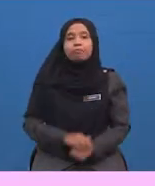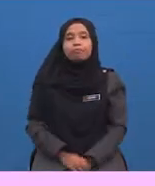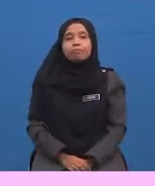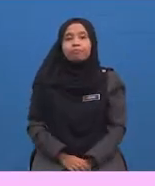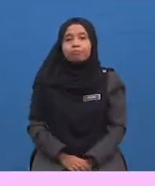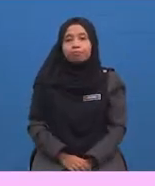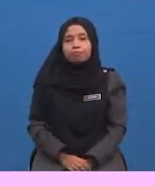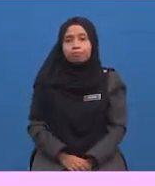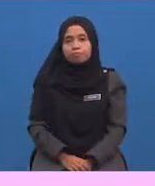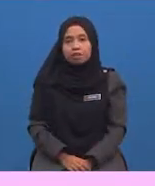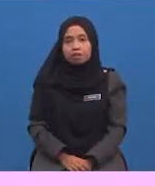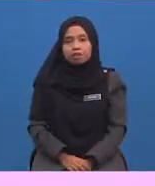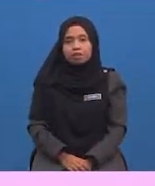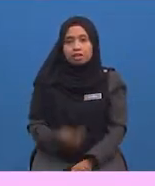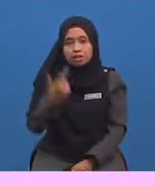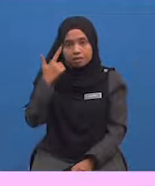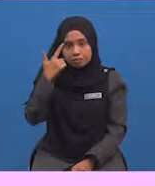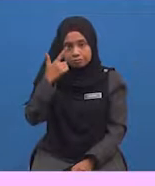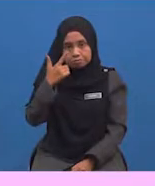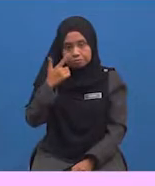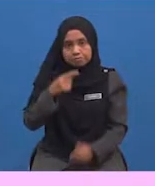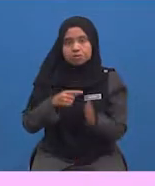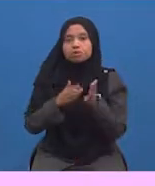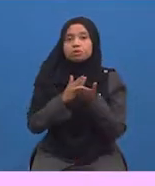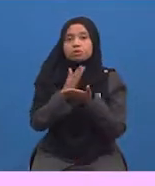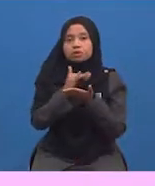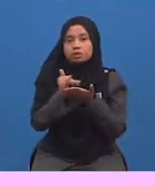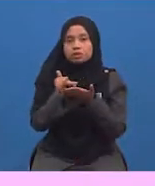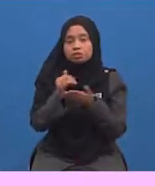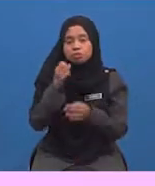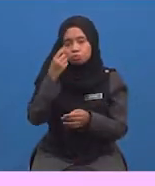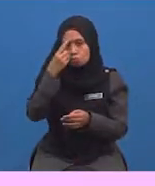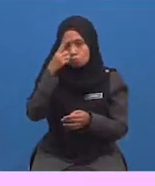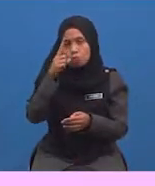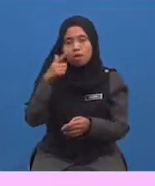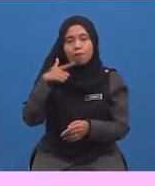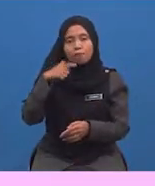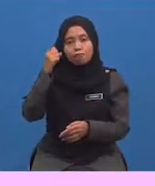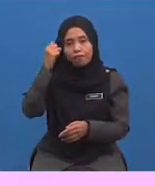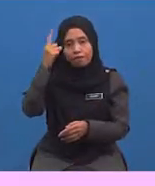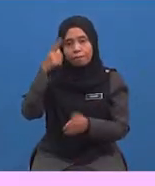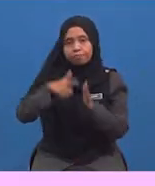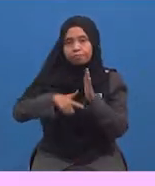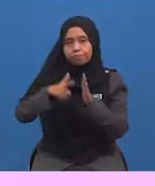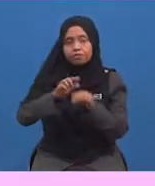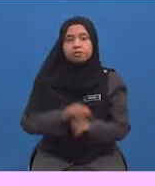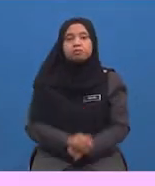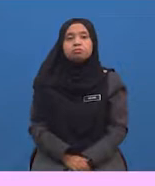Lihat paparan untuk mendapatkan lebih kepahaman pembentukan rumus